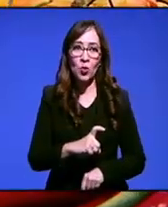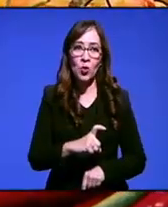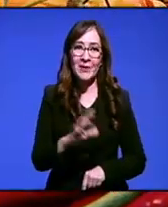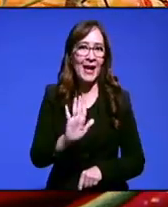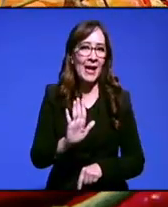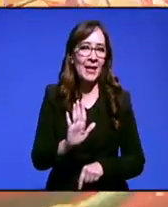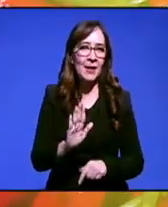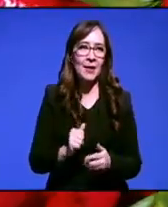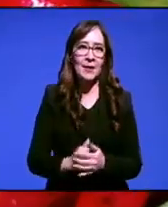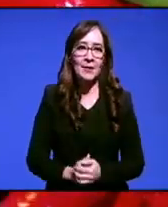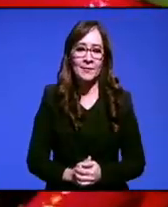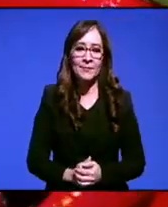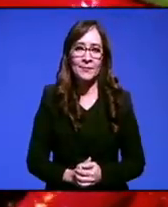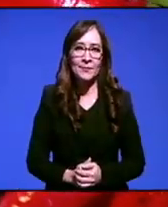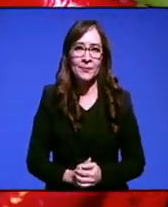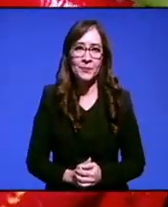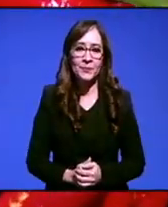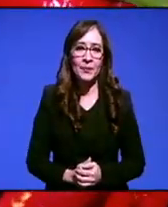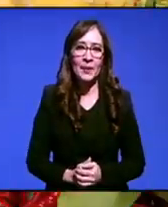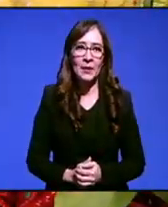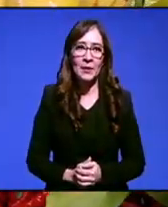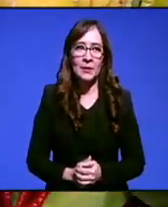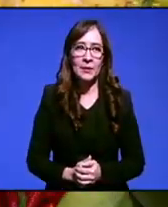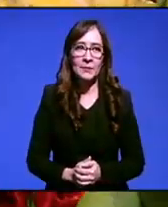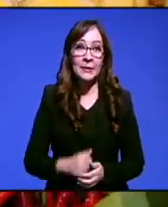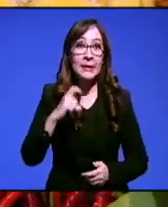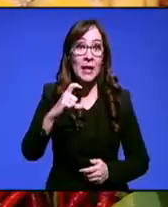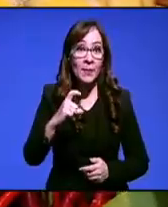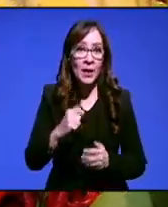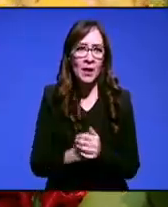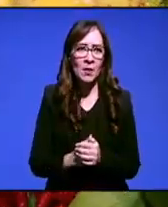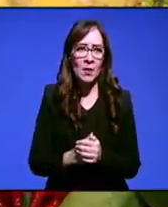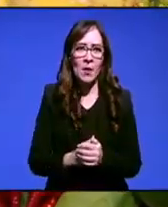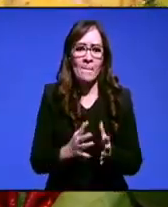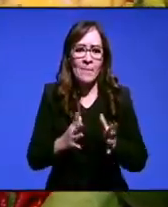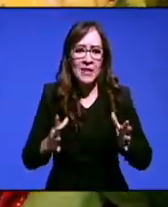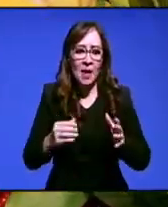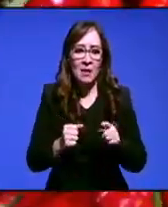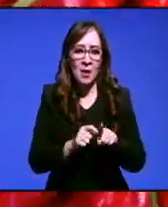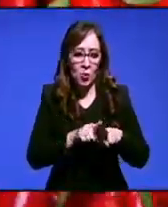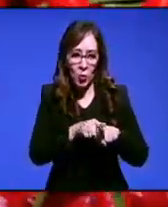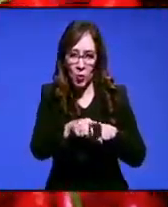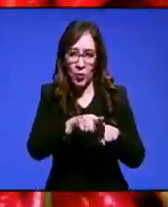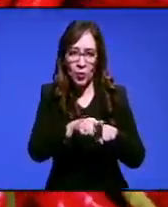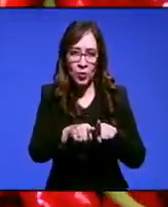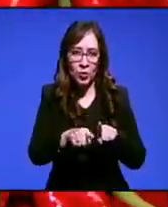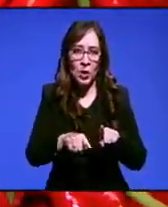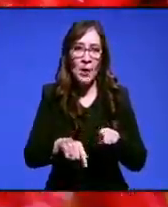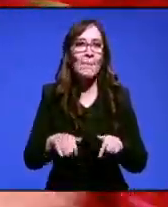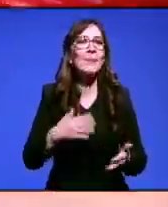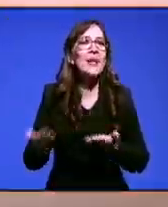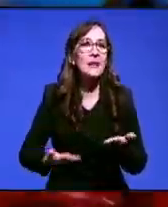dia melengkung. Cabai yang berukuran besar dan lurus biasanya punya kualitas lebih baik. Dan berdasarkan